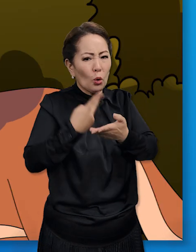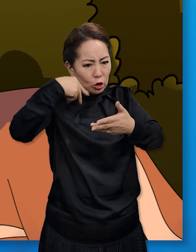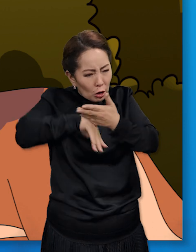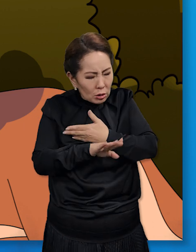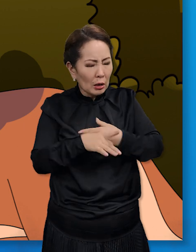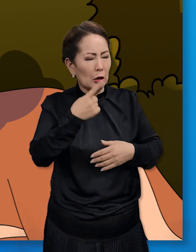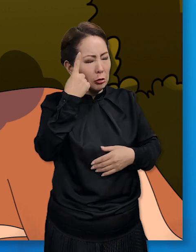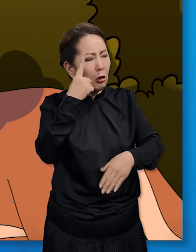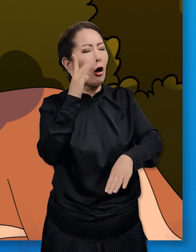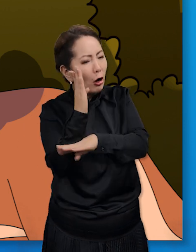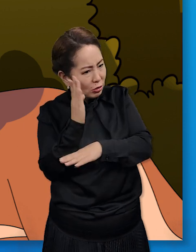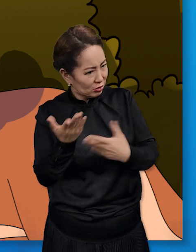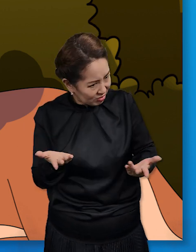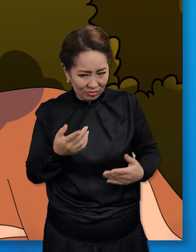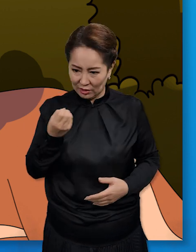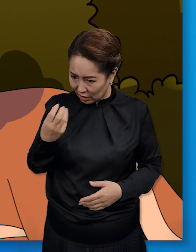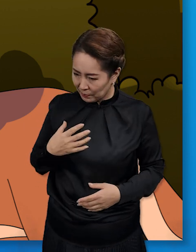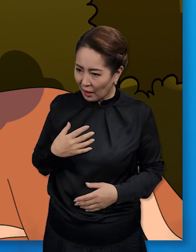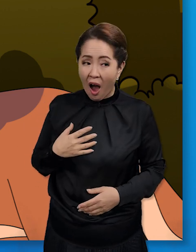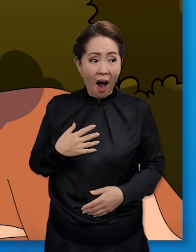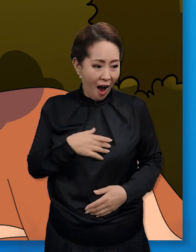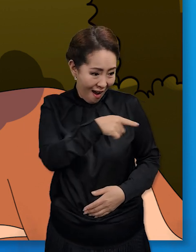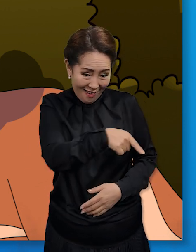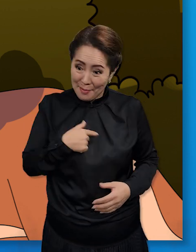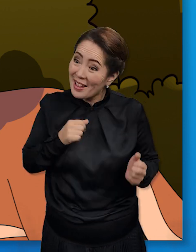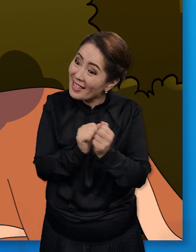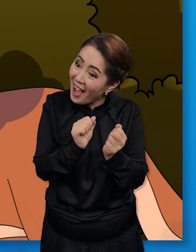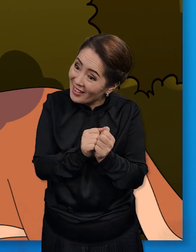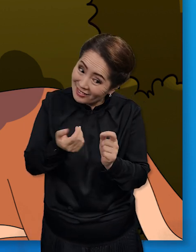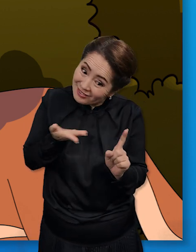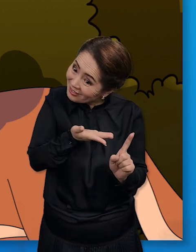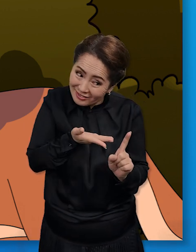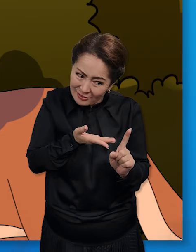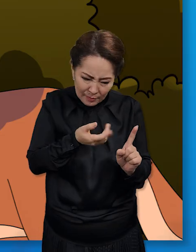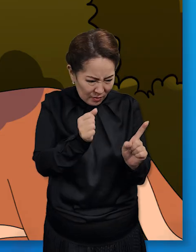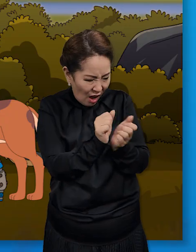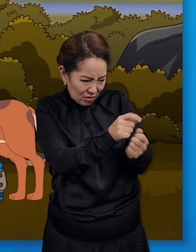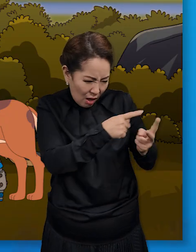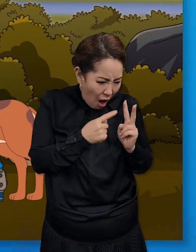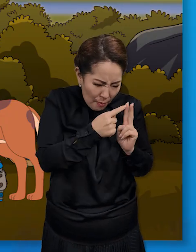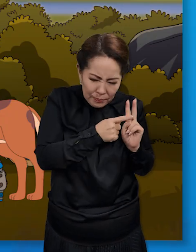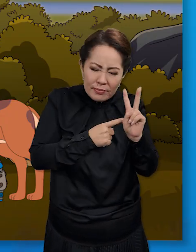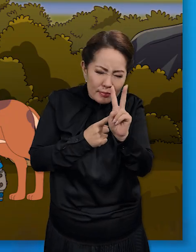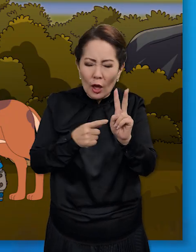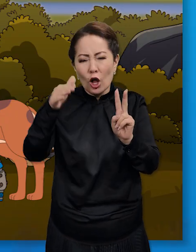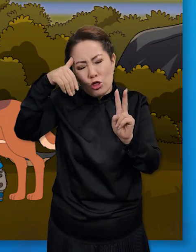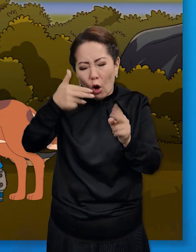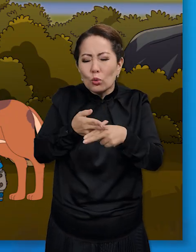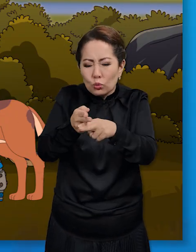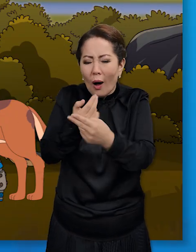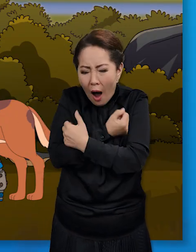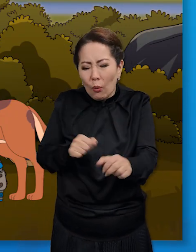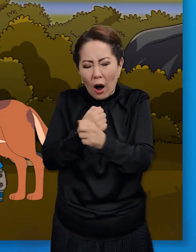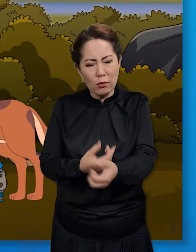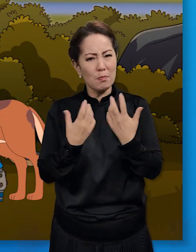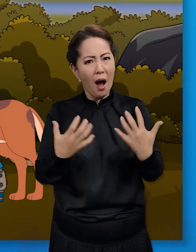Оо, энэ манай бас нэг сайн найз байгаа. Бид хоёр хичнээн олон нохоо сулсан гэж бодож байна. Нэрээ яагаад ийм айхтар